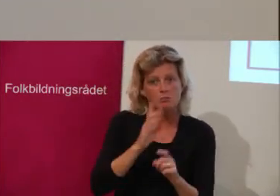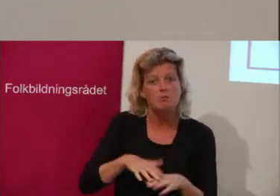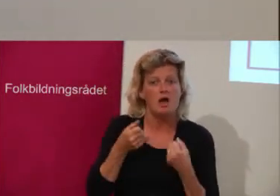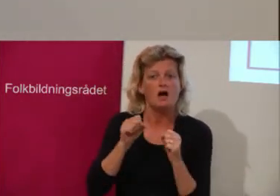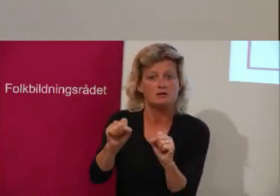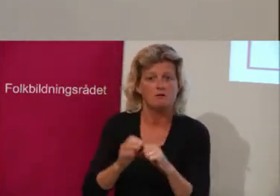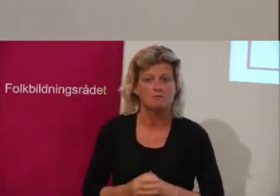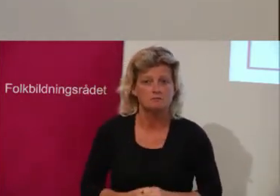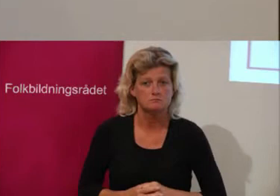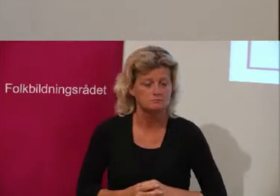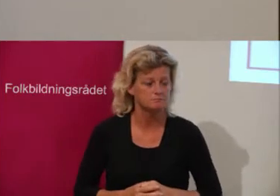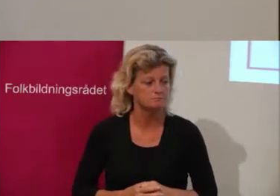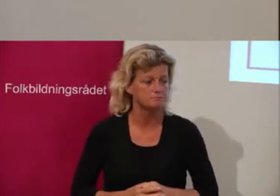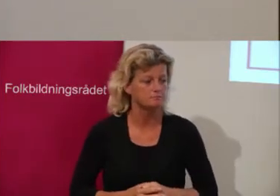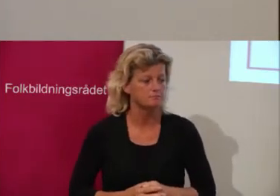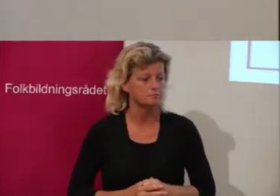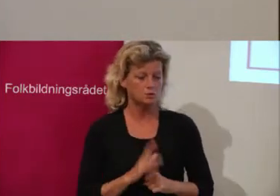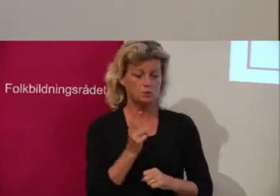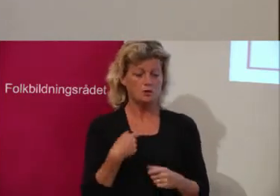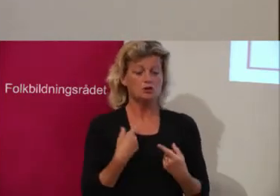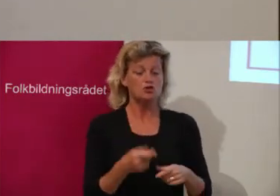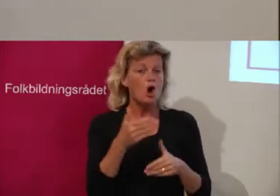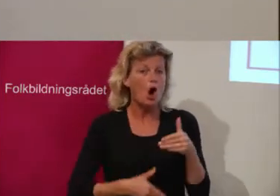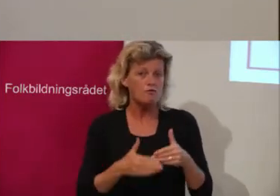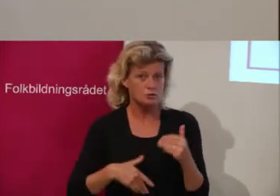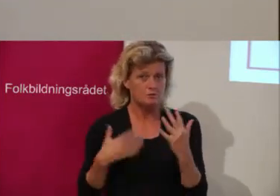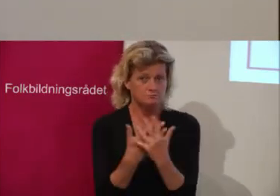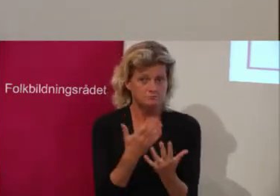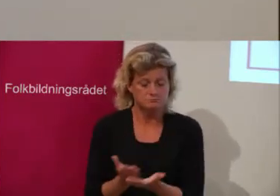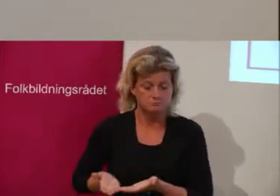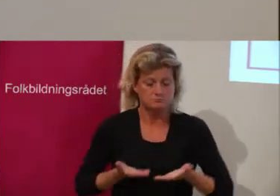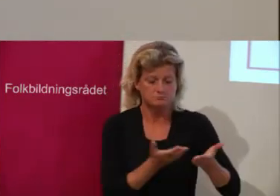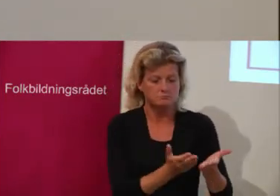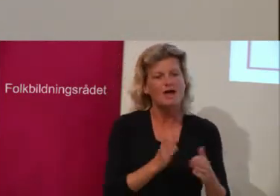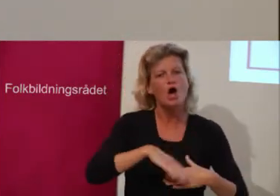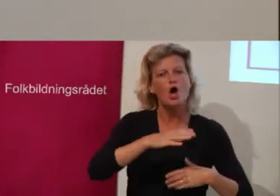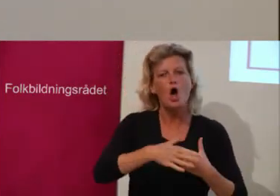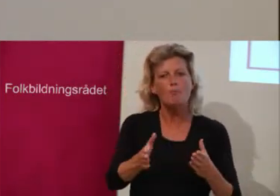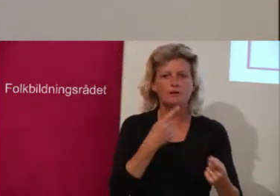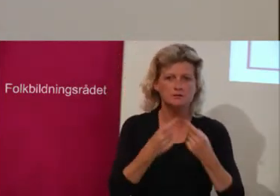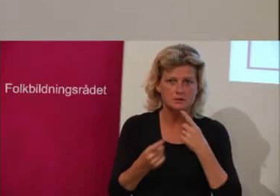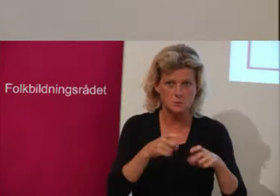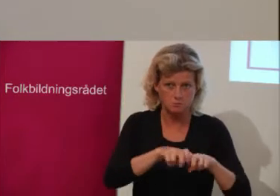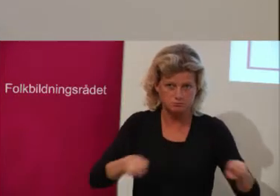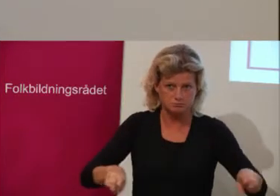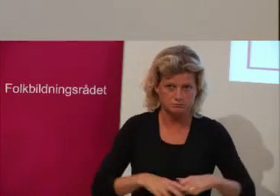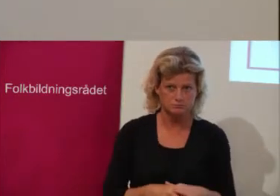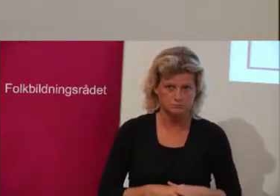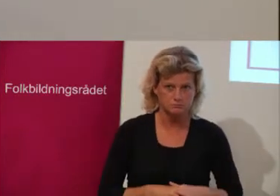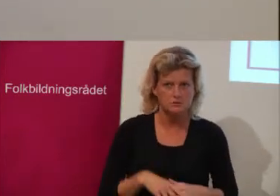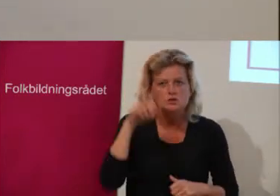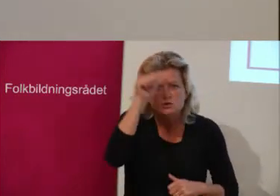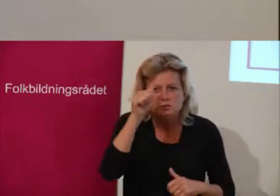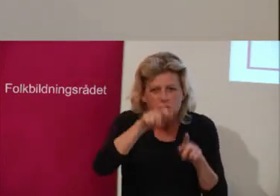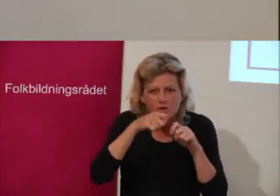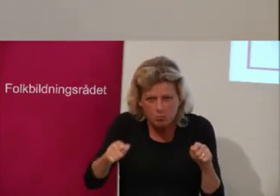Så det är, ska jag avsluta snart, men och lämna vidare till en mer öppen diskussion. Studieförbund handlar